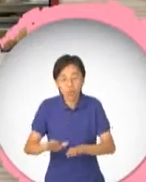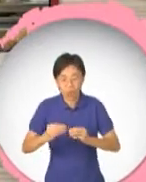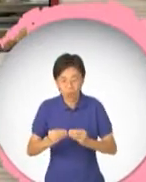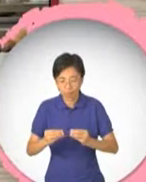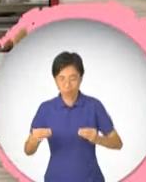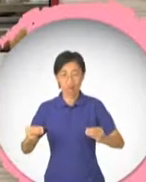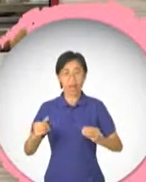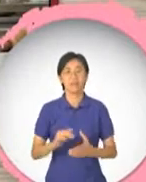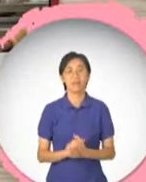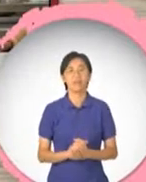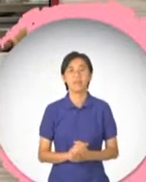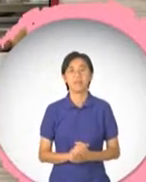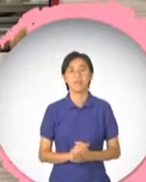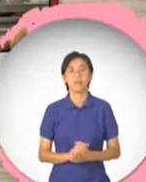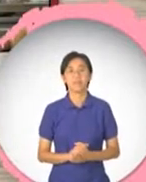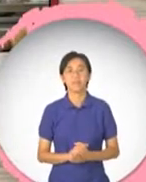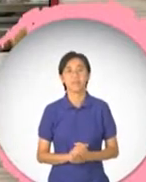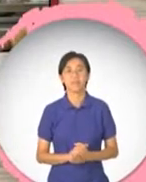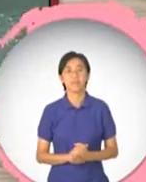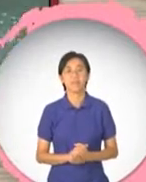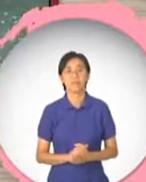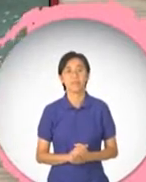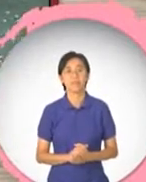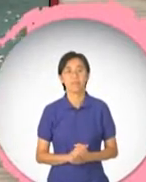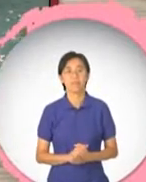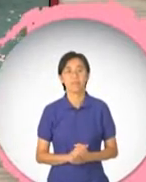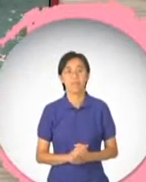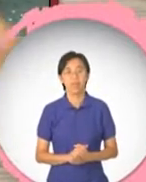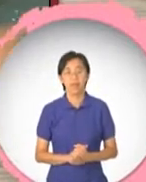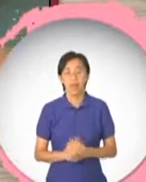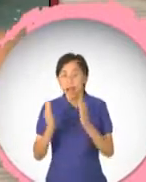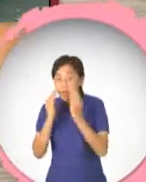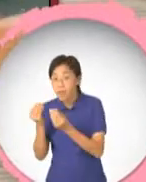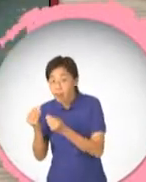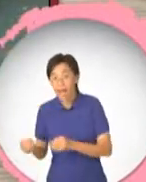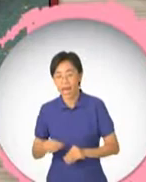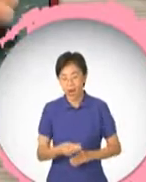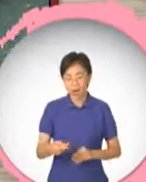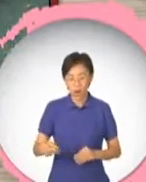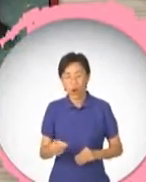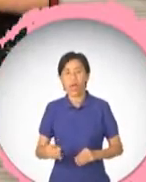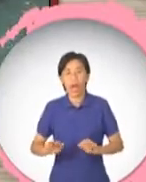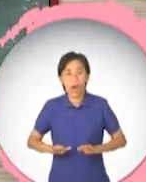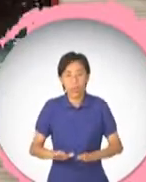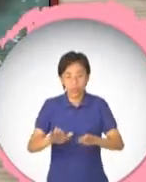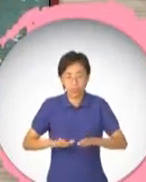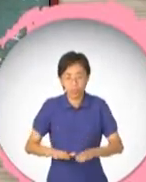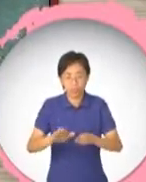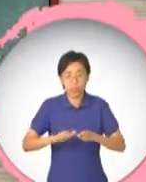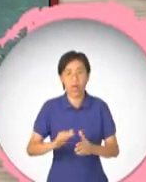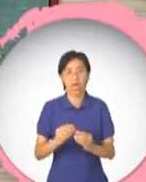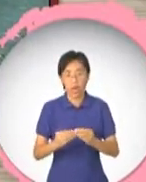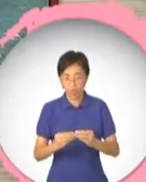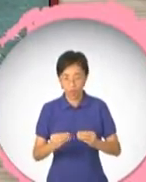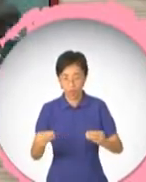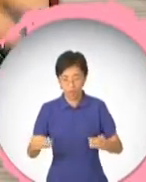าวค่ะนะคะนี่อาจจะต้องใช้แป้งนวลช่วยด้วยเพื่อให้ได้รูปทรงที่สวยนะคะเราจะคลึงเป็นเส้นยาวคลึงจ